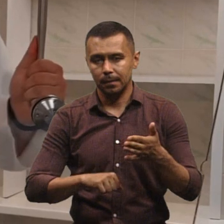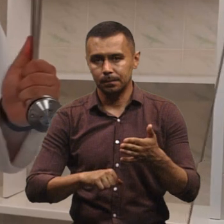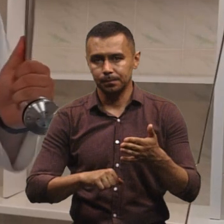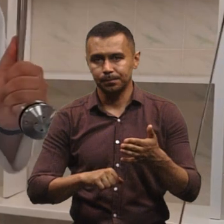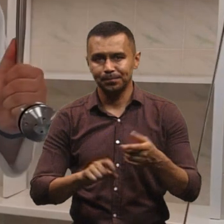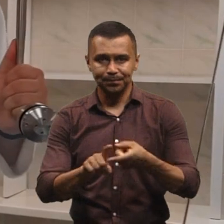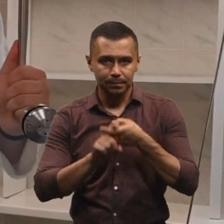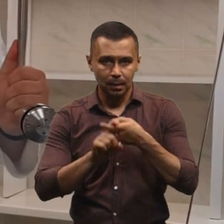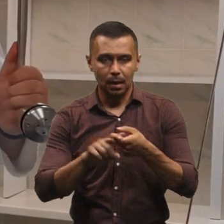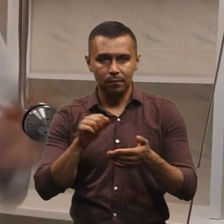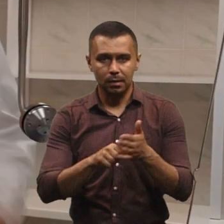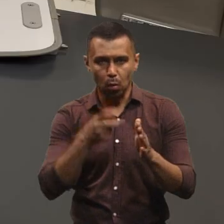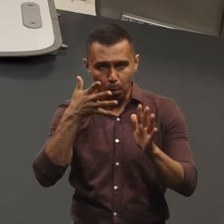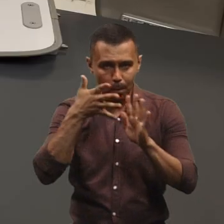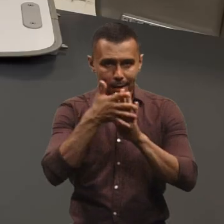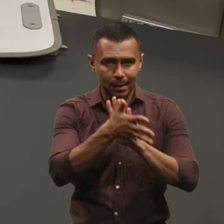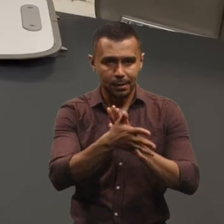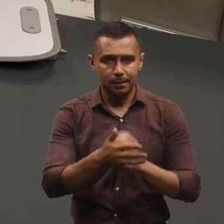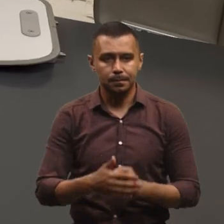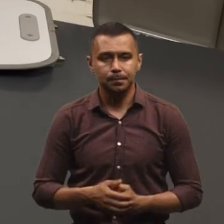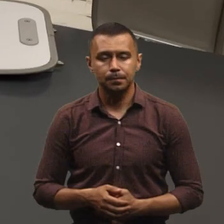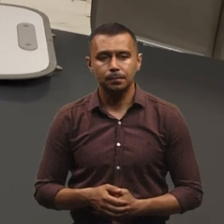радіації від опромінення